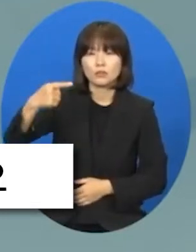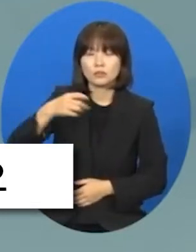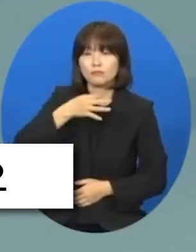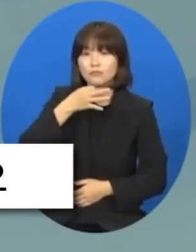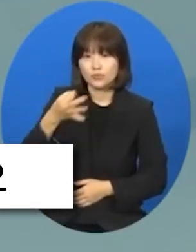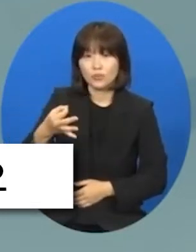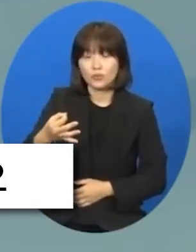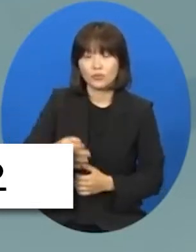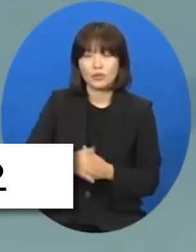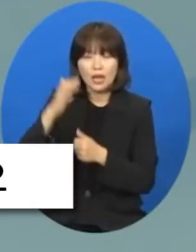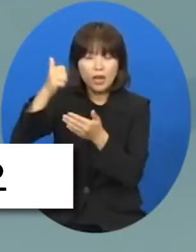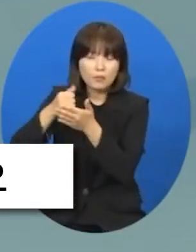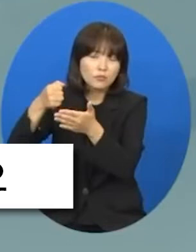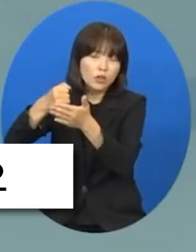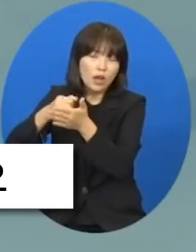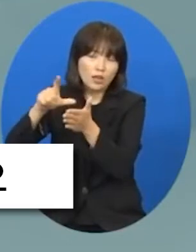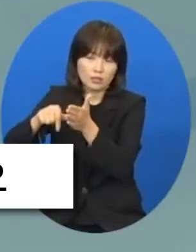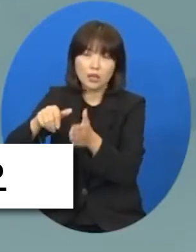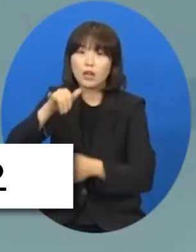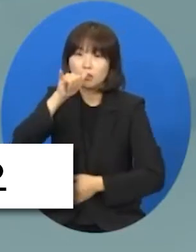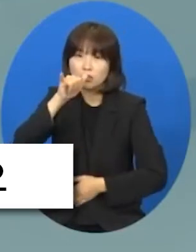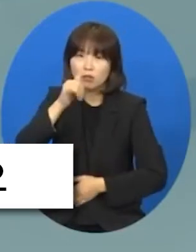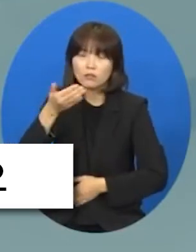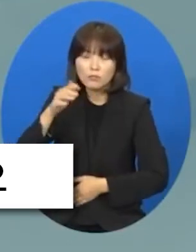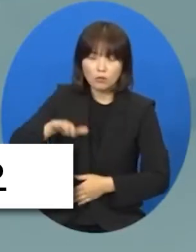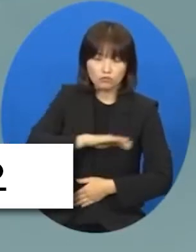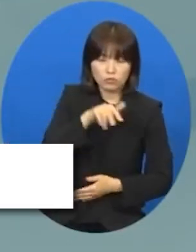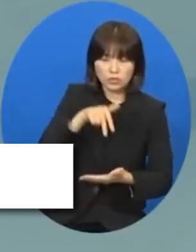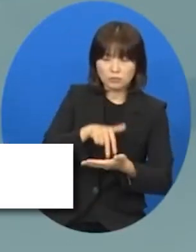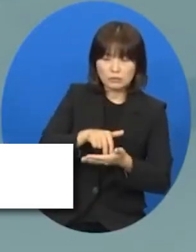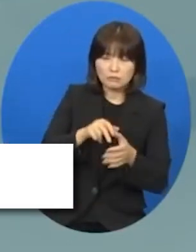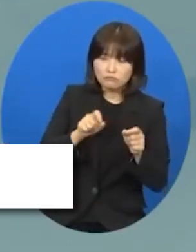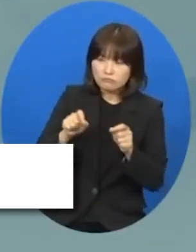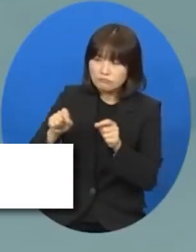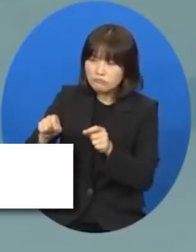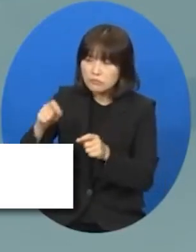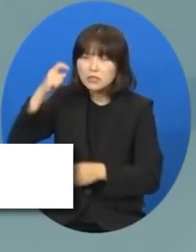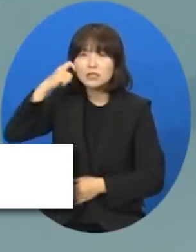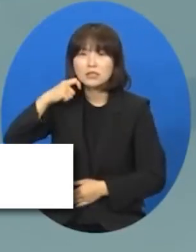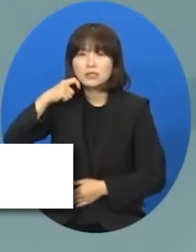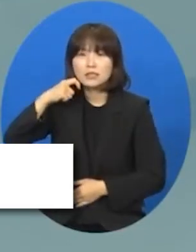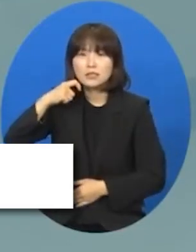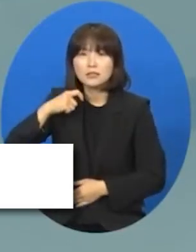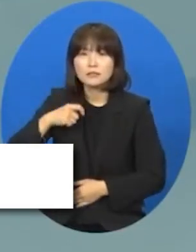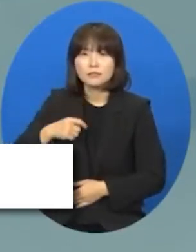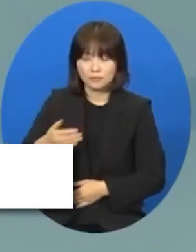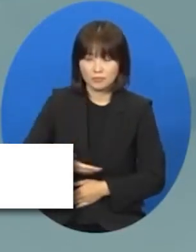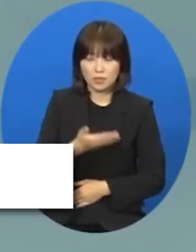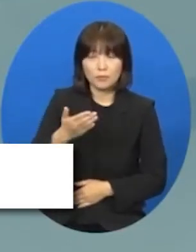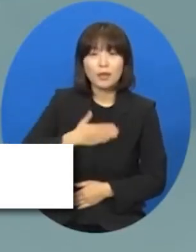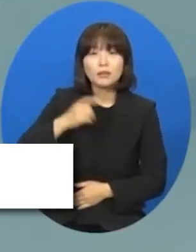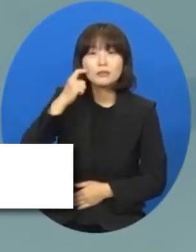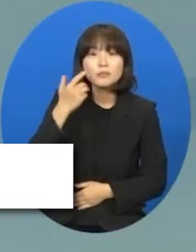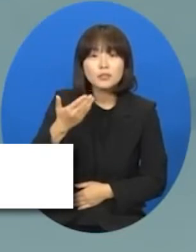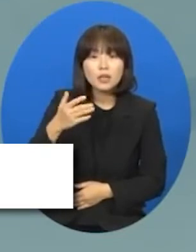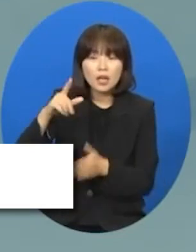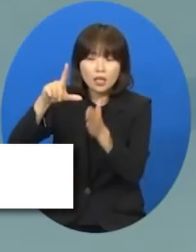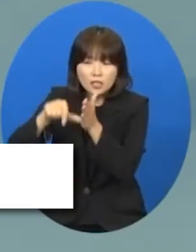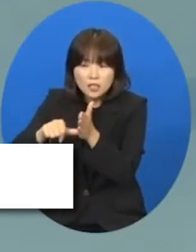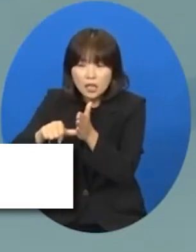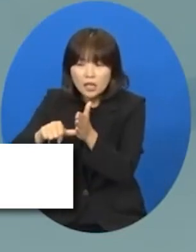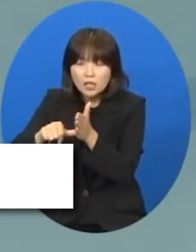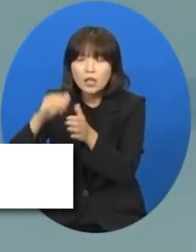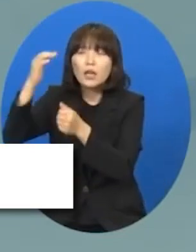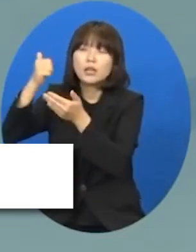시간이 있어요 근데 우리가 보기에는 지연되는 것처럼 느껴져요 여러분 그거 아세요 시간도 하나님이 만드신 겁니다